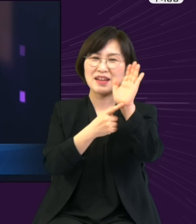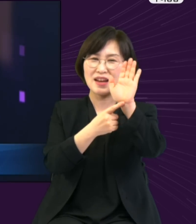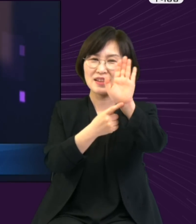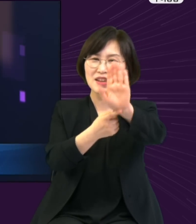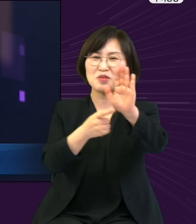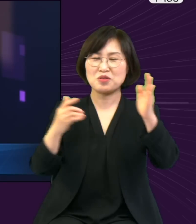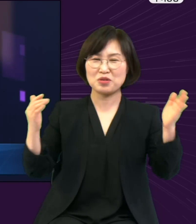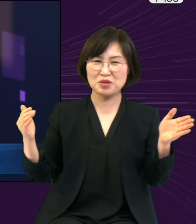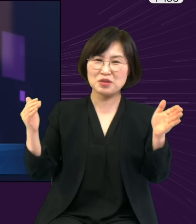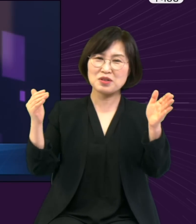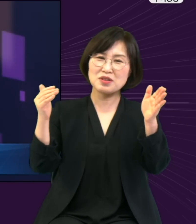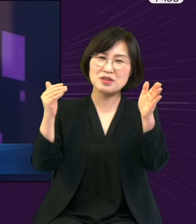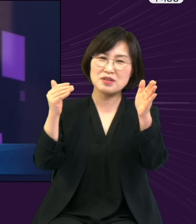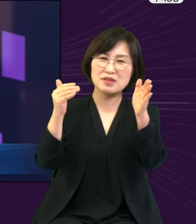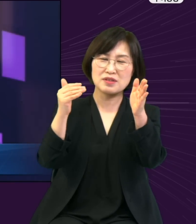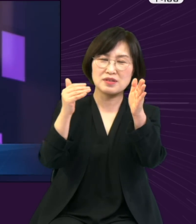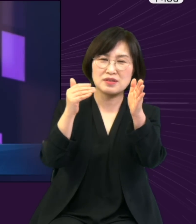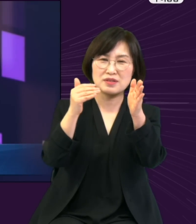나타내도록